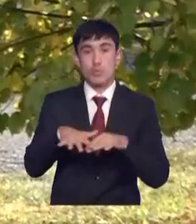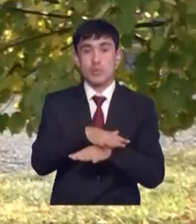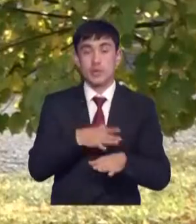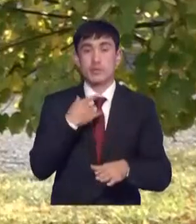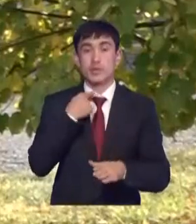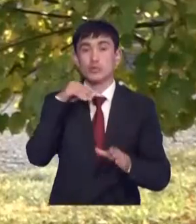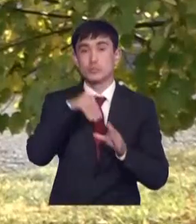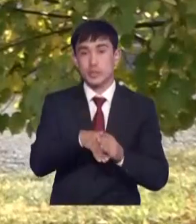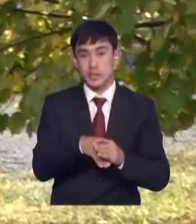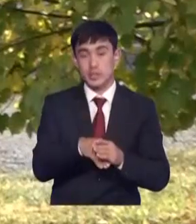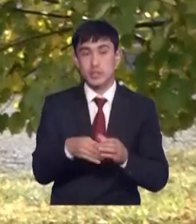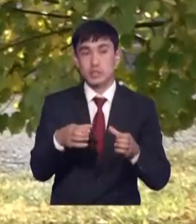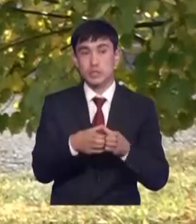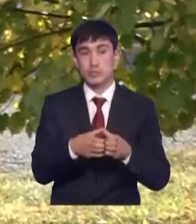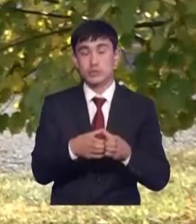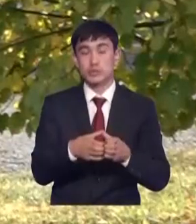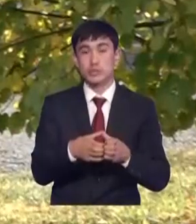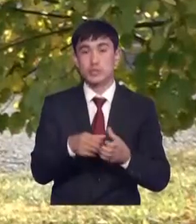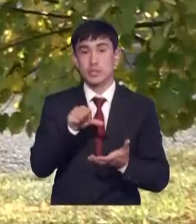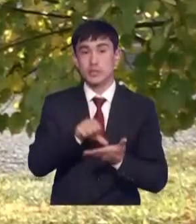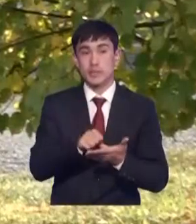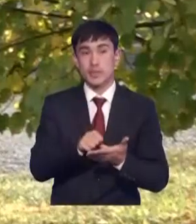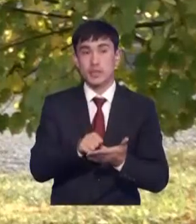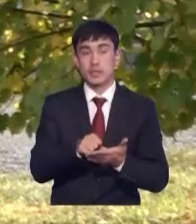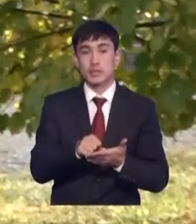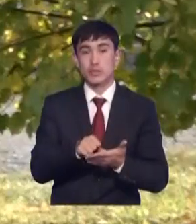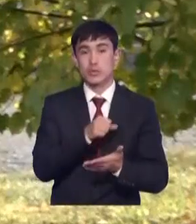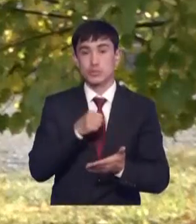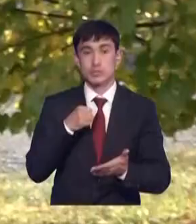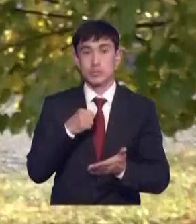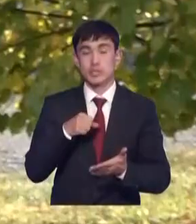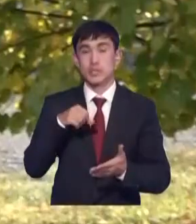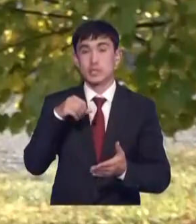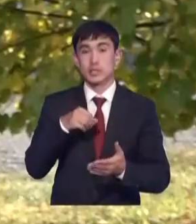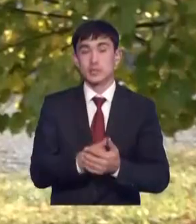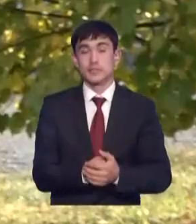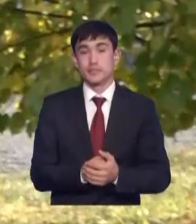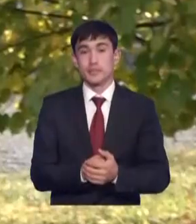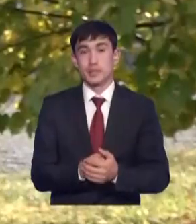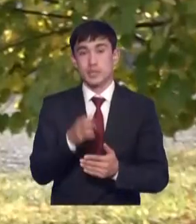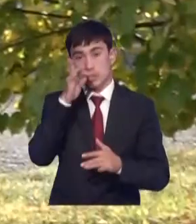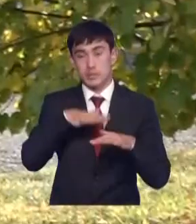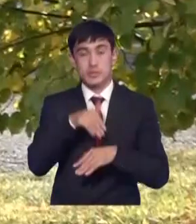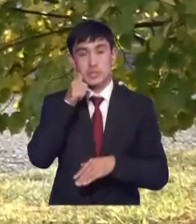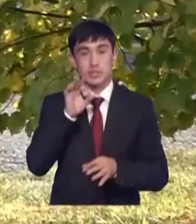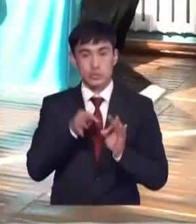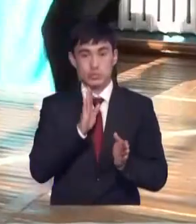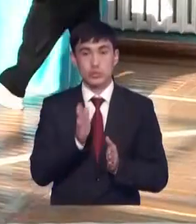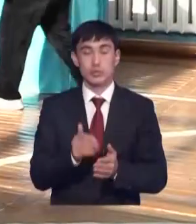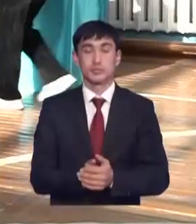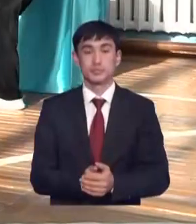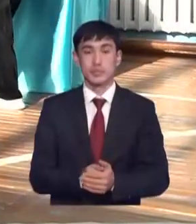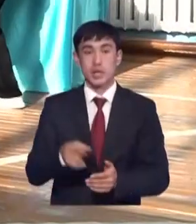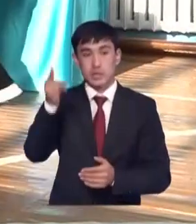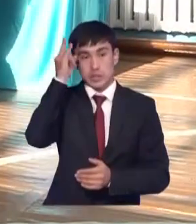дауыс бердік, штаб мүшесі ретінде елге айтқан сөзімізді тағы нақтылай түстік. Сондықтан еліміздің ертеңі дұрыс болады.